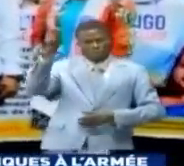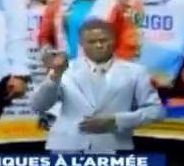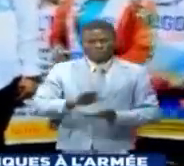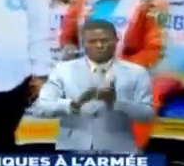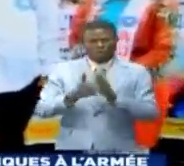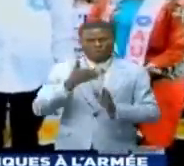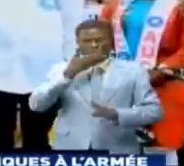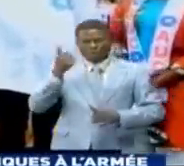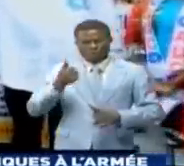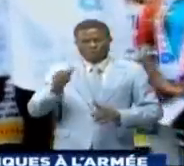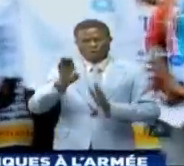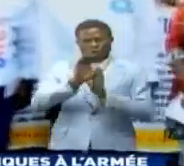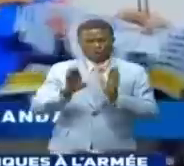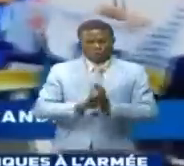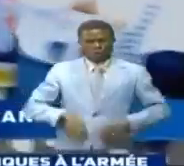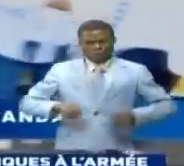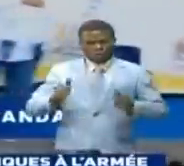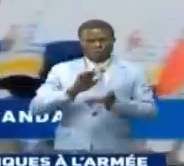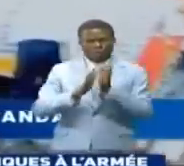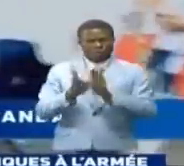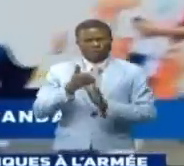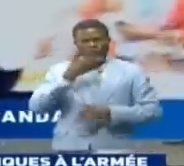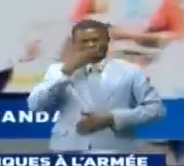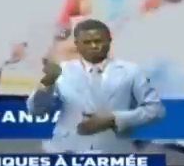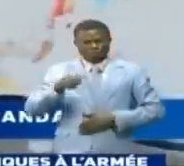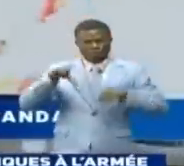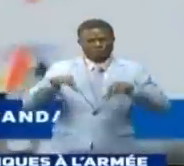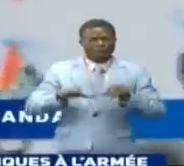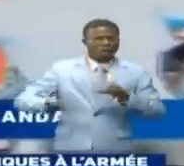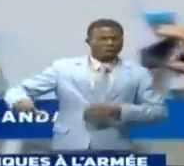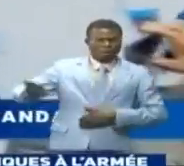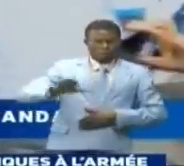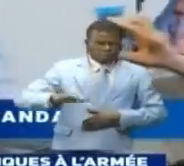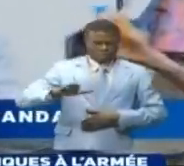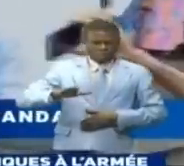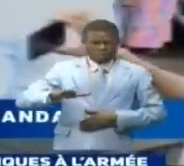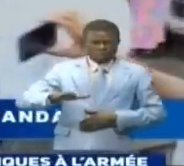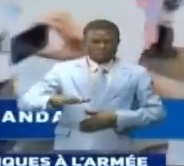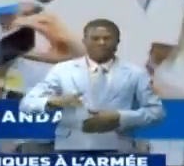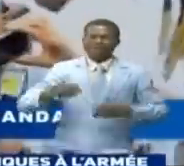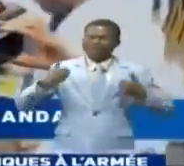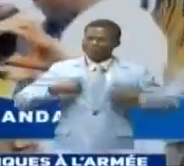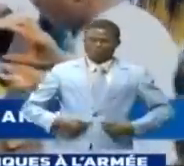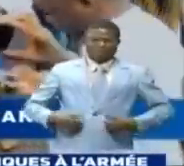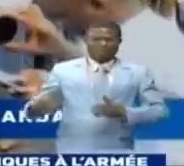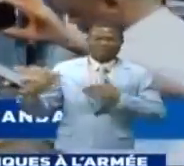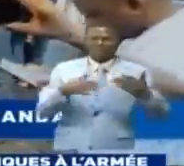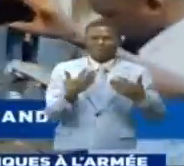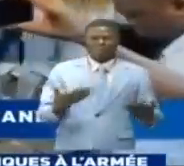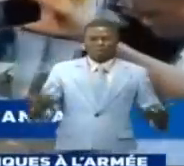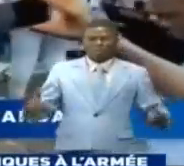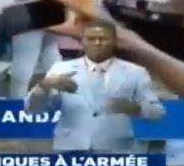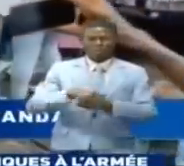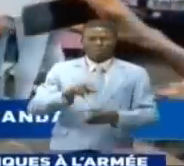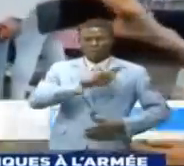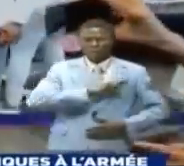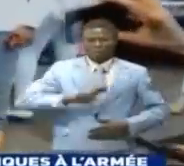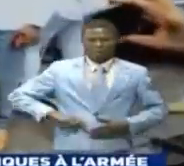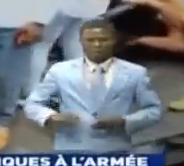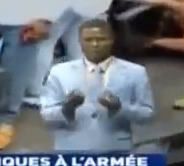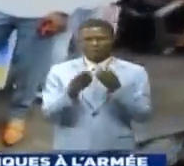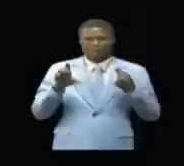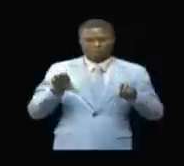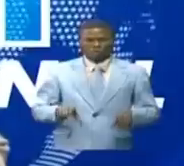améliorant leur traitement. Les Congolais de partout disent en avoir assez des guerres inutiles en République démocratique